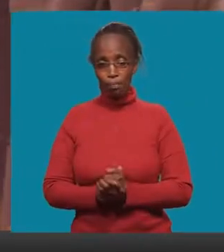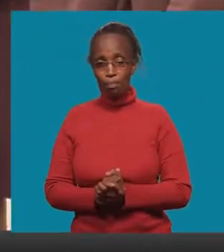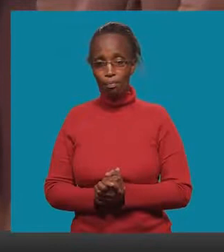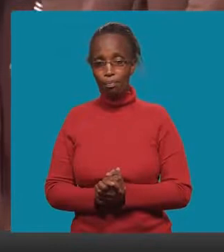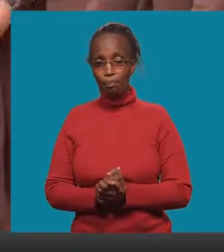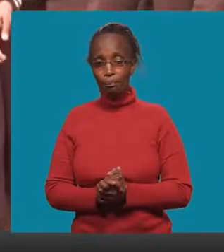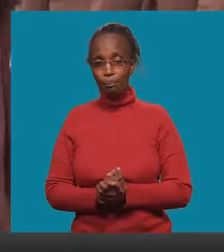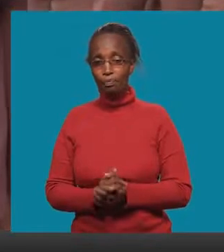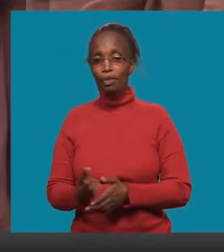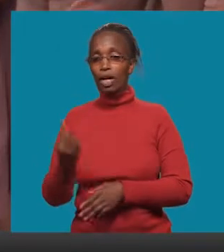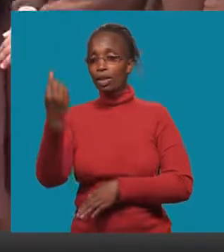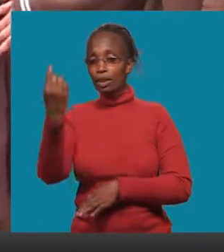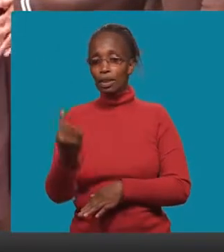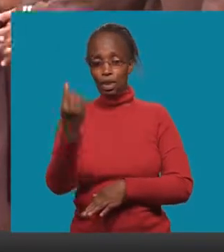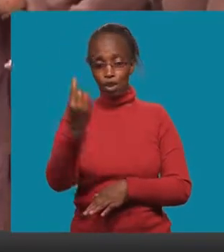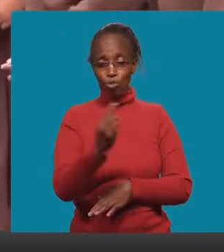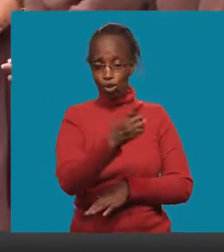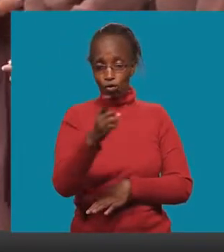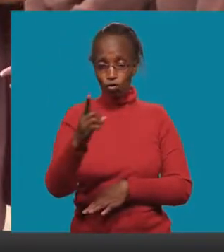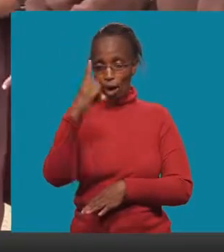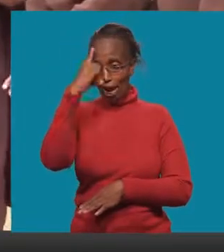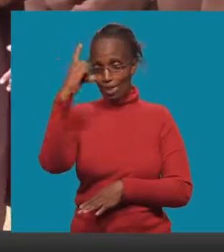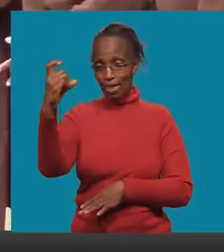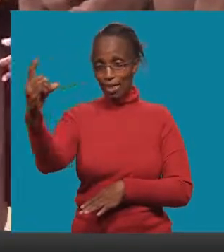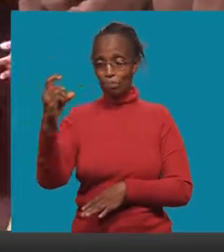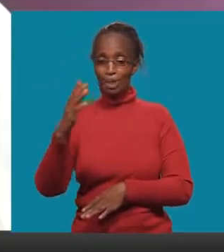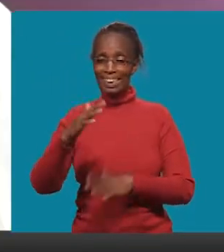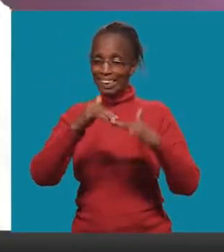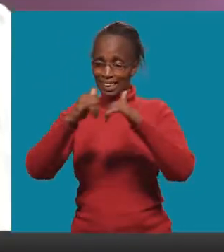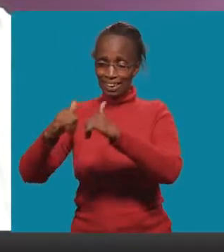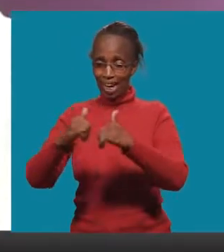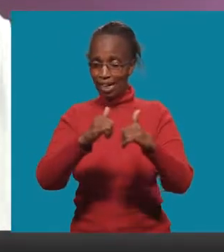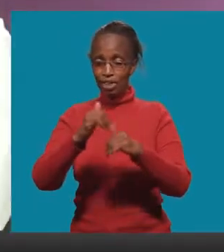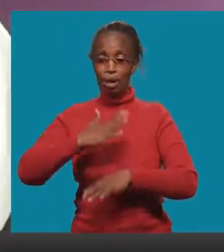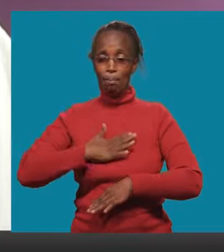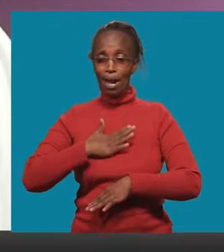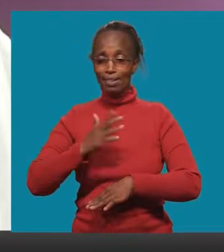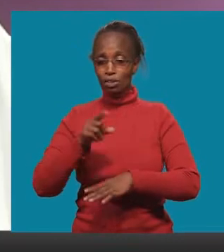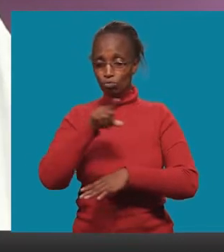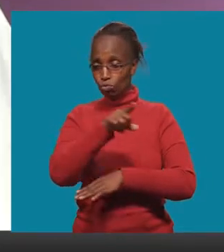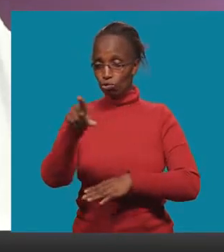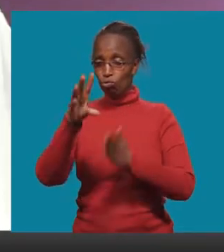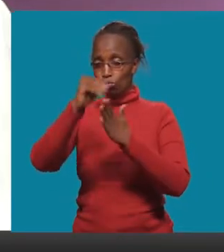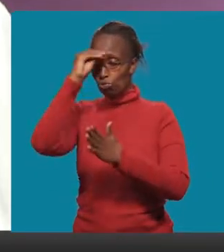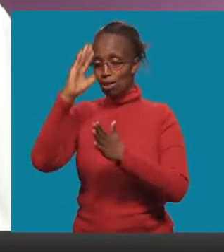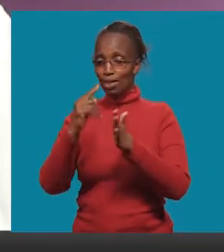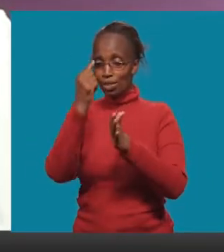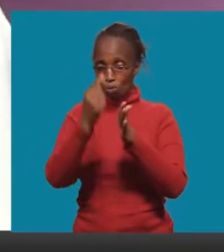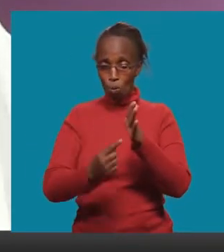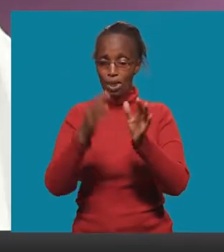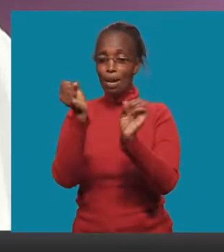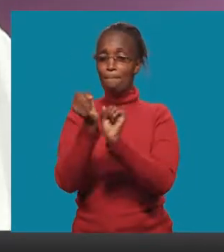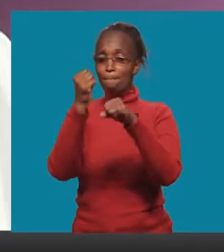ya maisha yao ya baadaye. In each one of you is a dream. And my challenge today to a